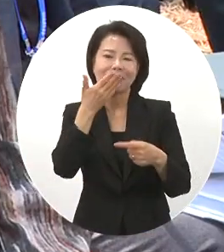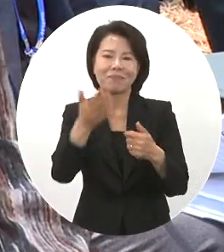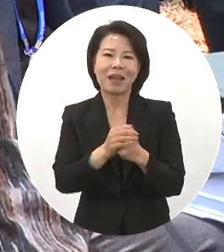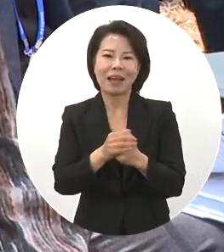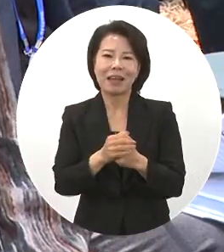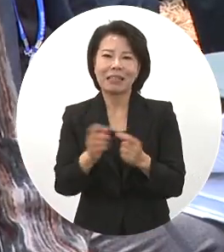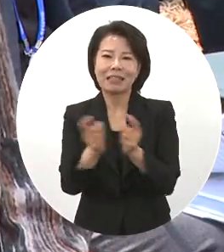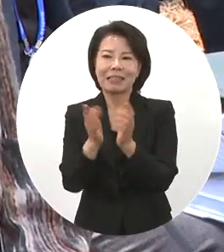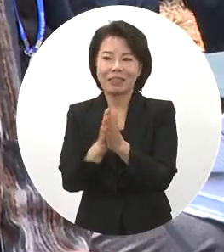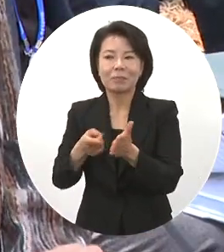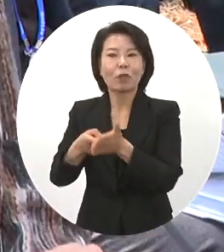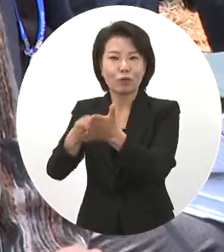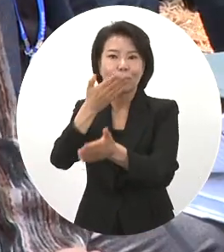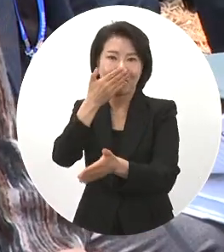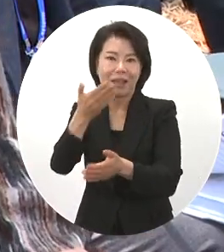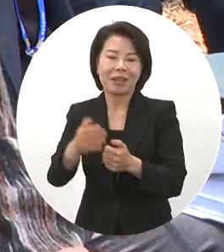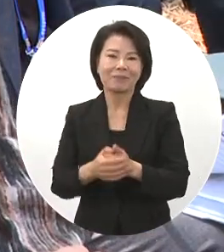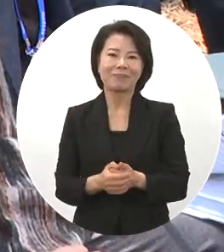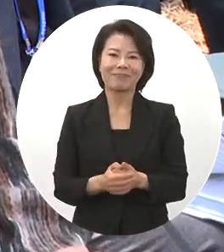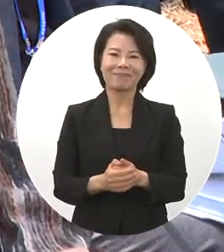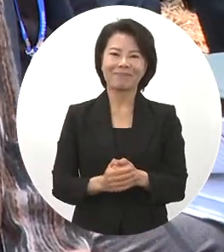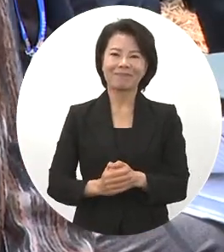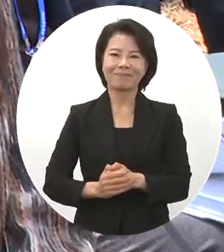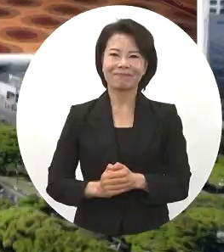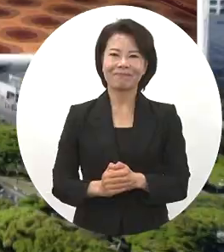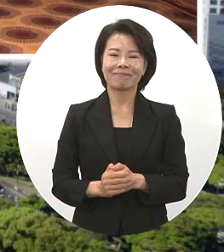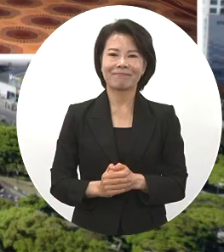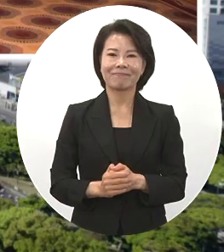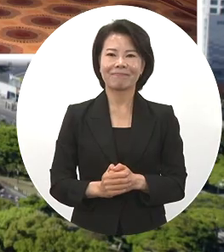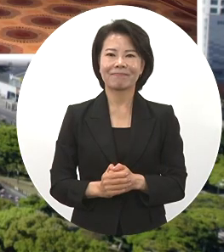있고 현장 접수도 가능합니다.